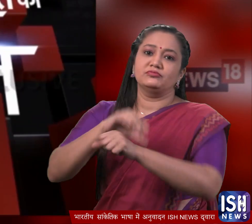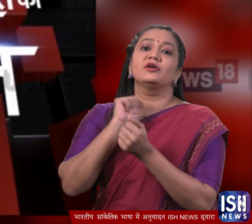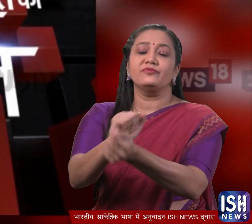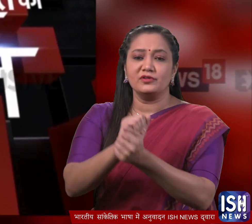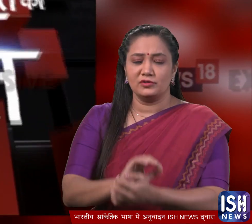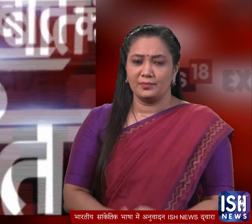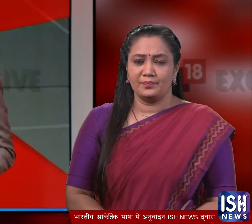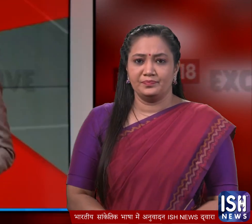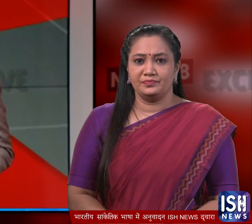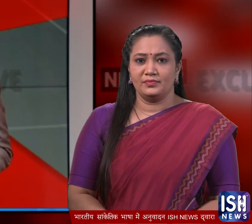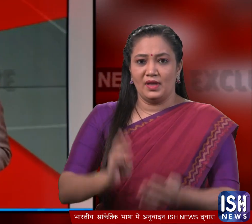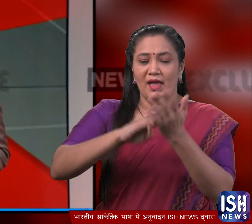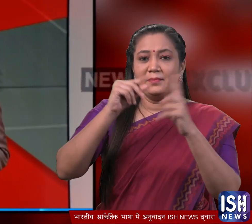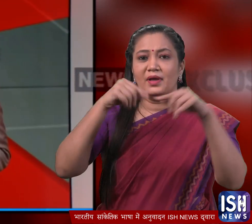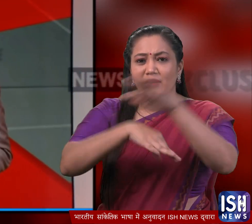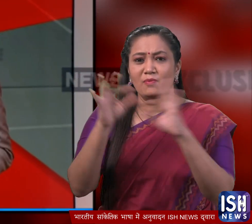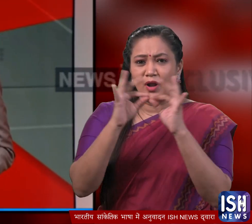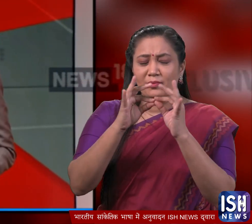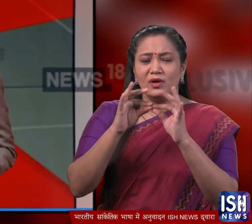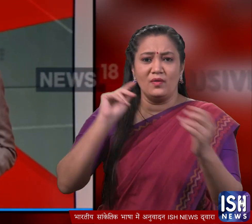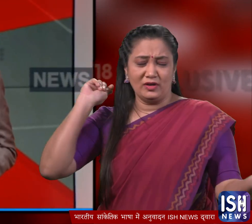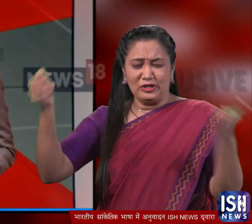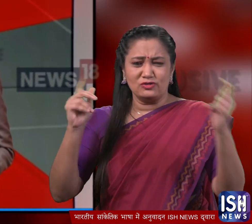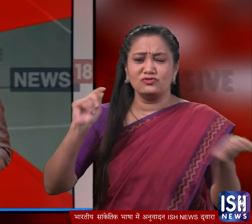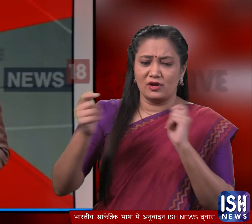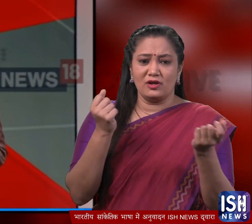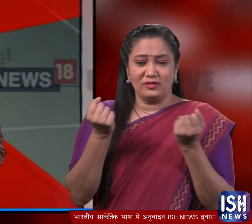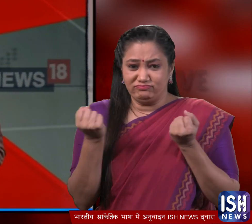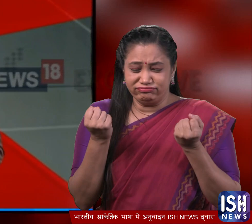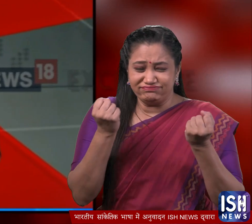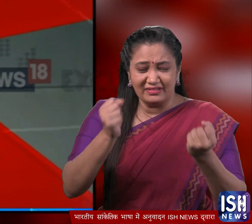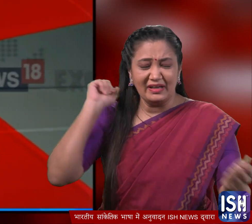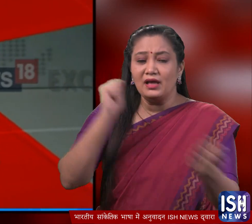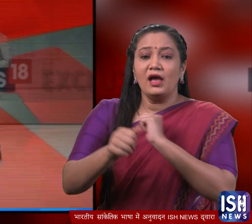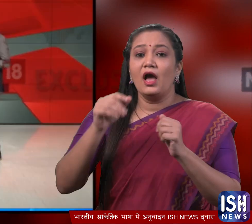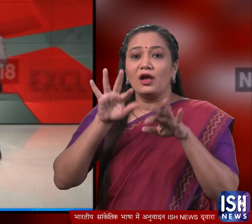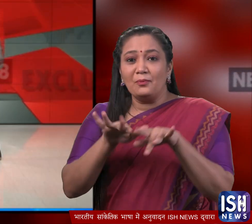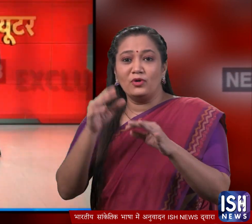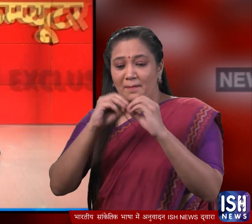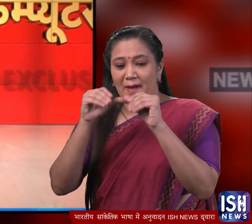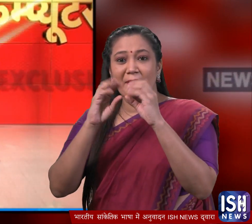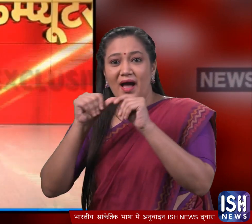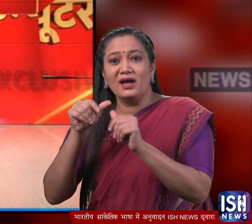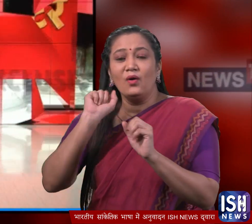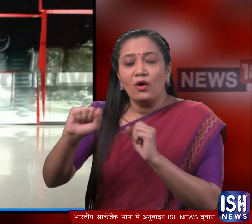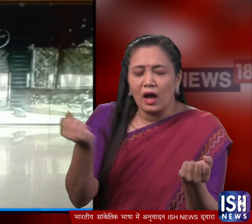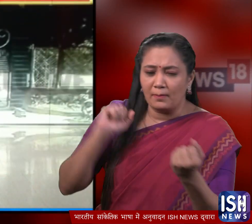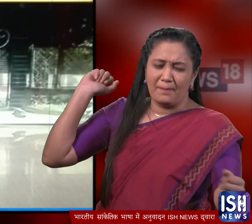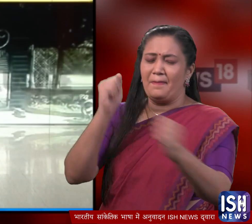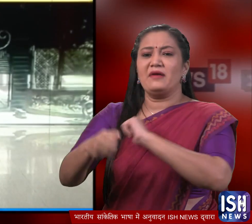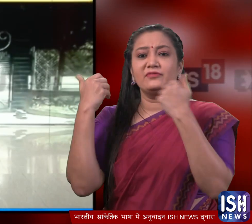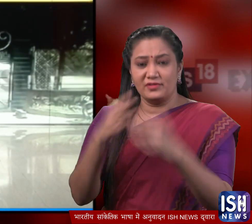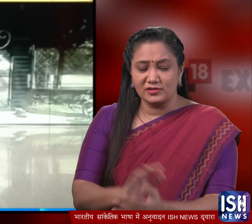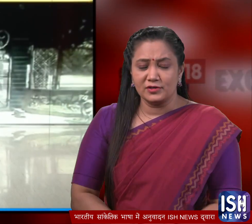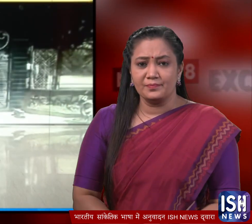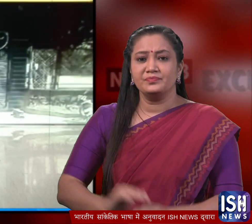गया। मध्य प्रदेश के बुरहानपुर में एक तेज रफ्तार ट्रक ने कंप्यूटर बाबा की कार में जोरदार टक्कर मार दी। बताया गया यह हादसा तब हुआ